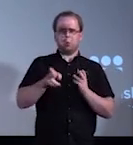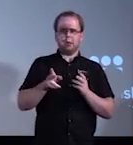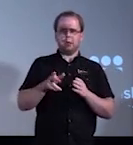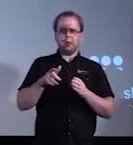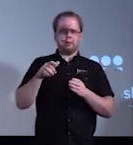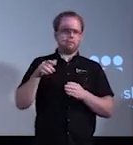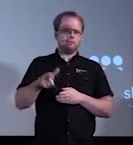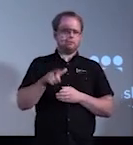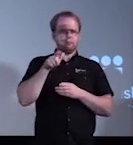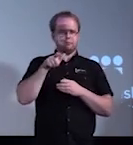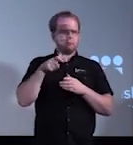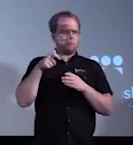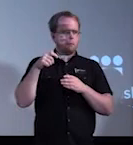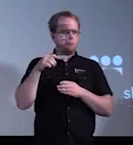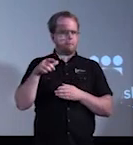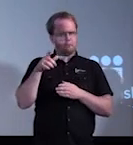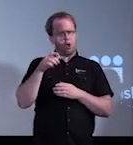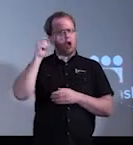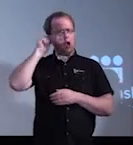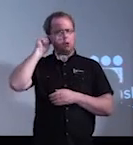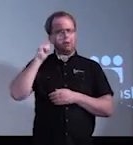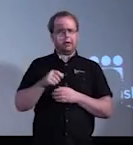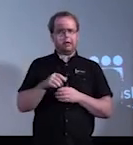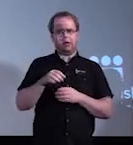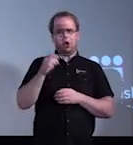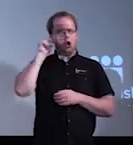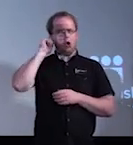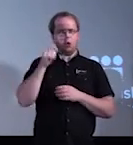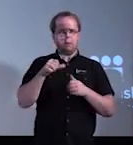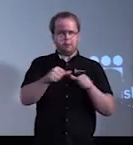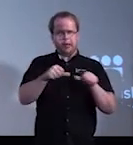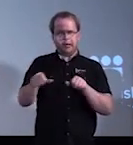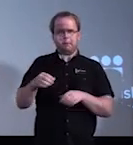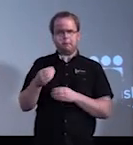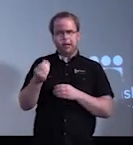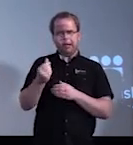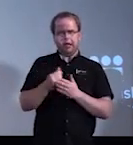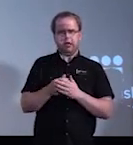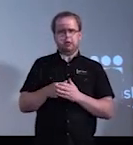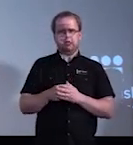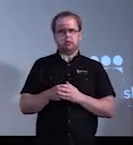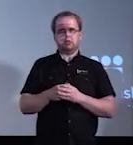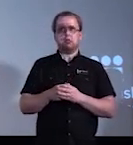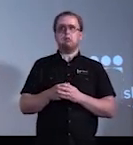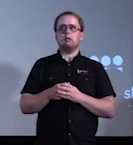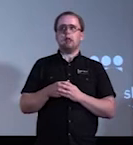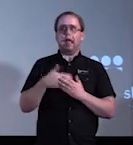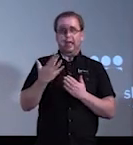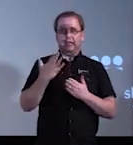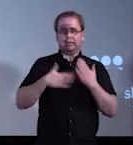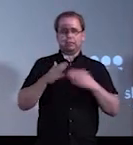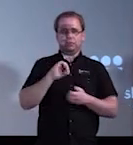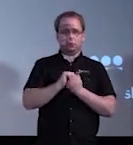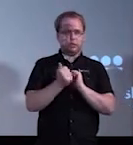till åtgärder mot olovlig spridning. Och då är min fråga till kulturministern, är inte det här en viktig filmpolitisk fråga? Ska vi tolka det som det?